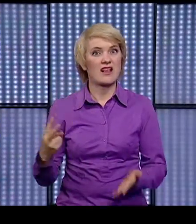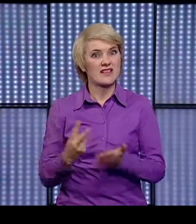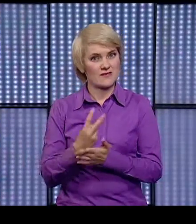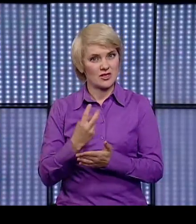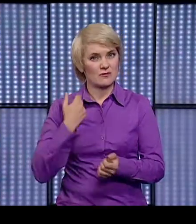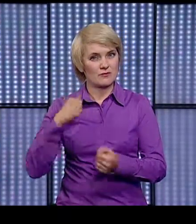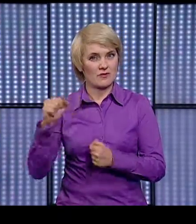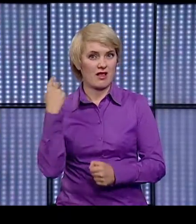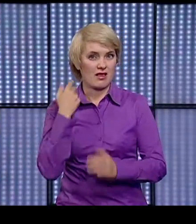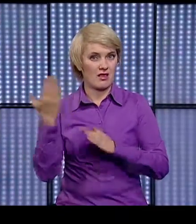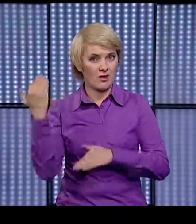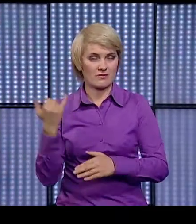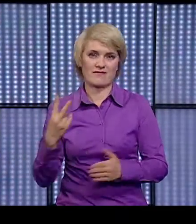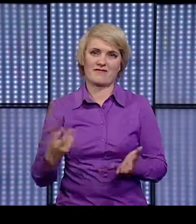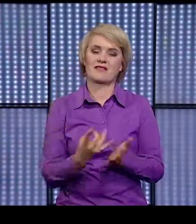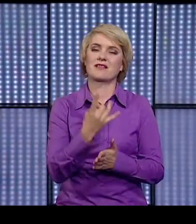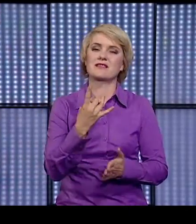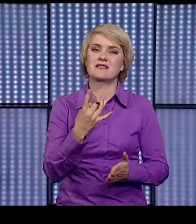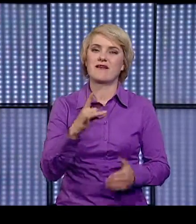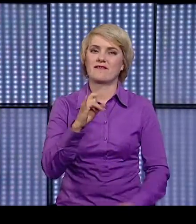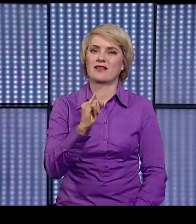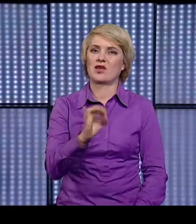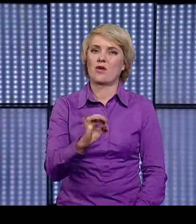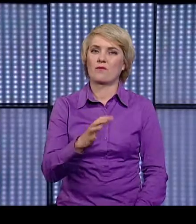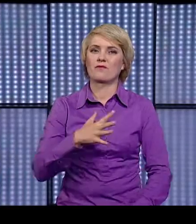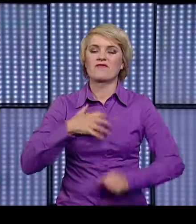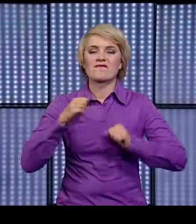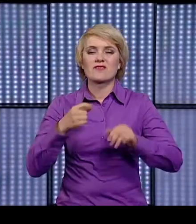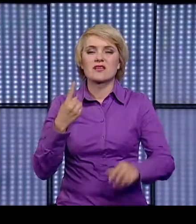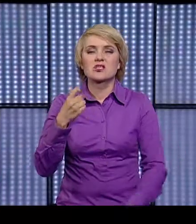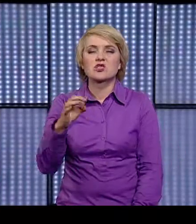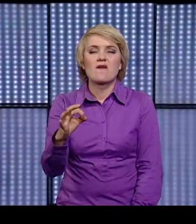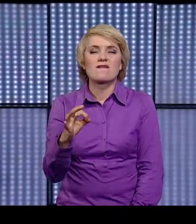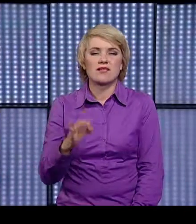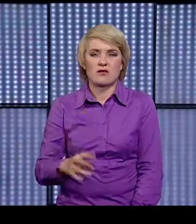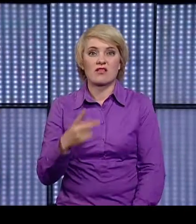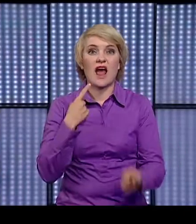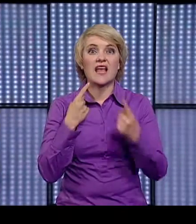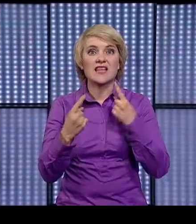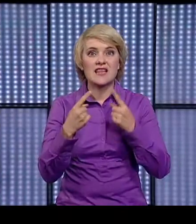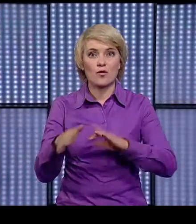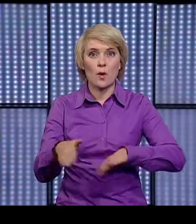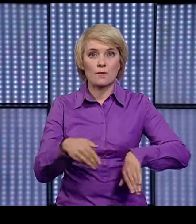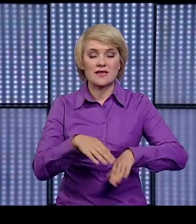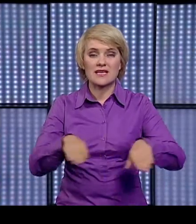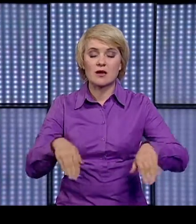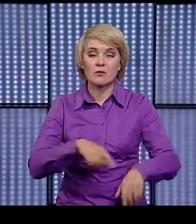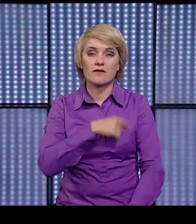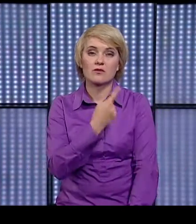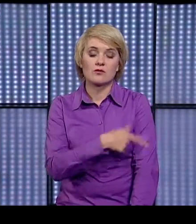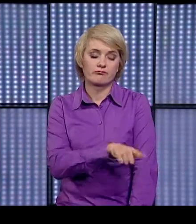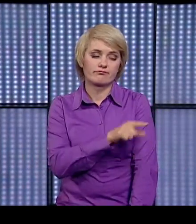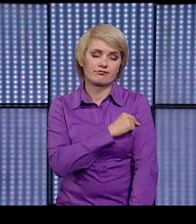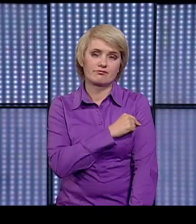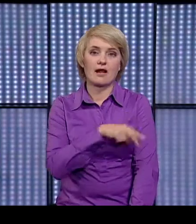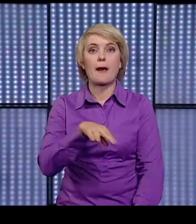На дистанції Ірина виклалася на всі 100%. І на інтерв'ю після запливу сил просто не лишилося. Сергій Паламарчук